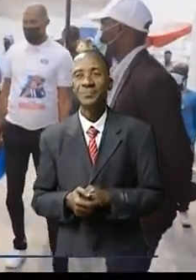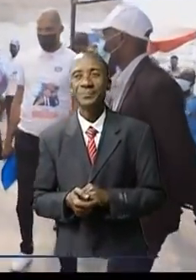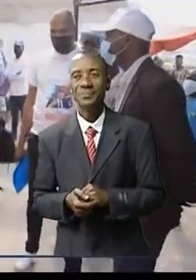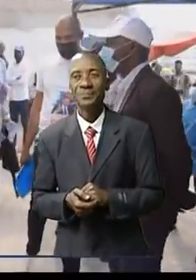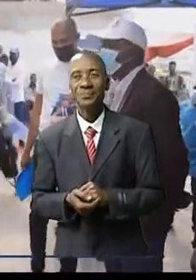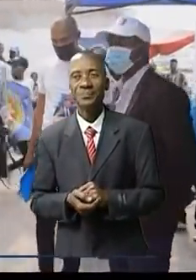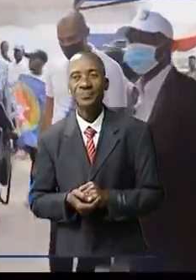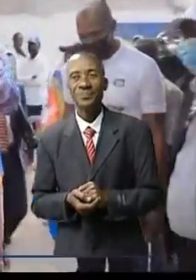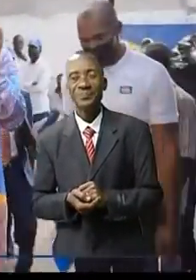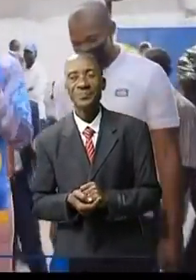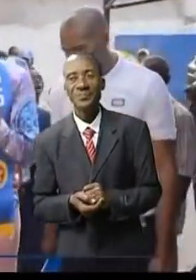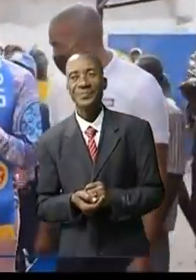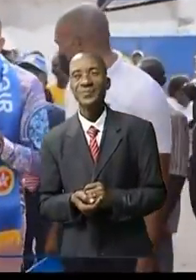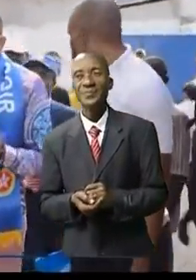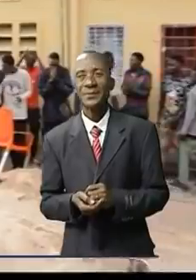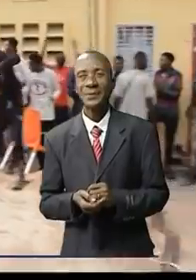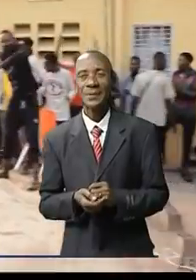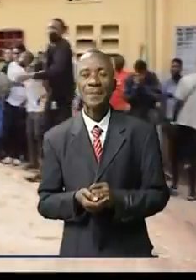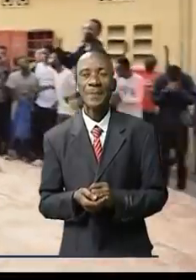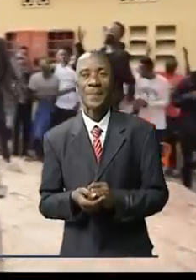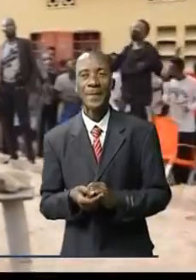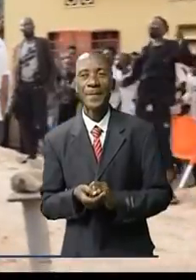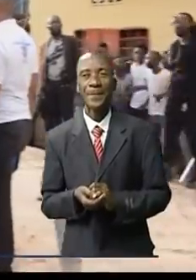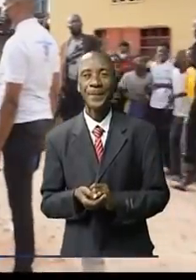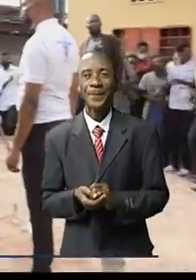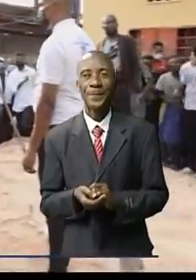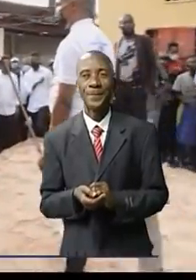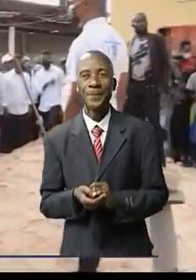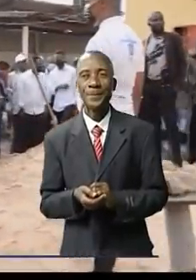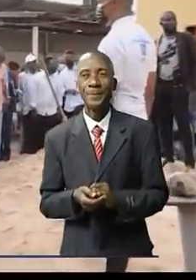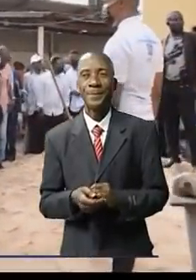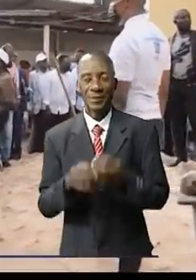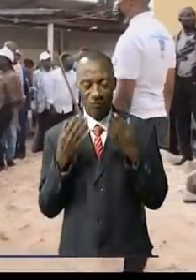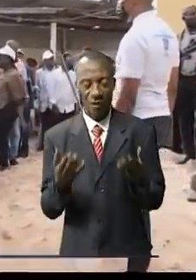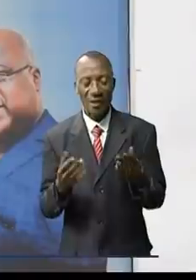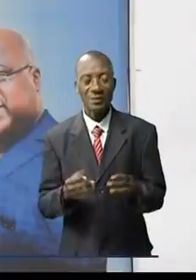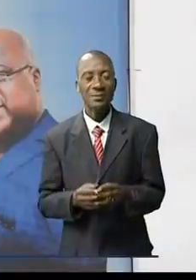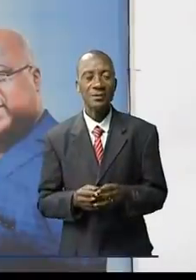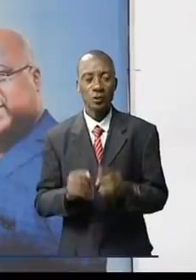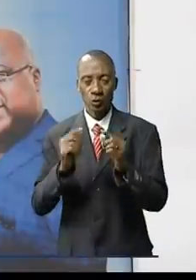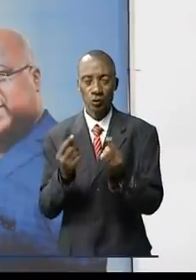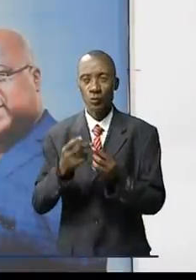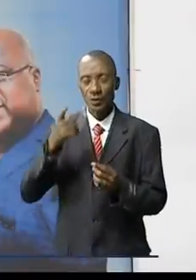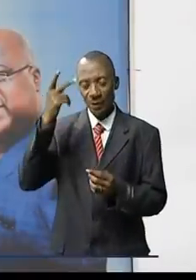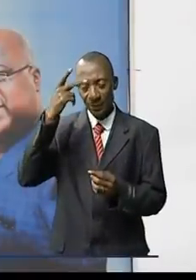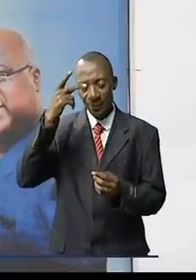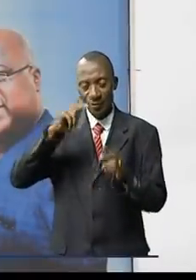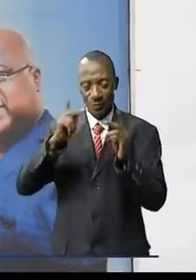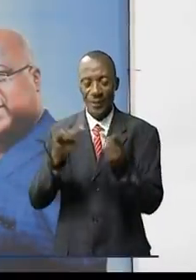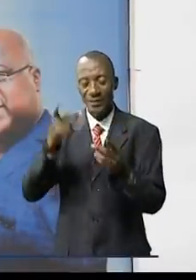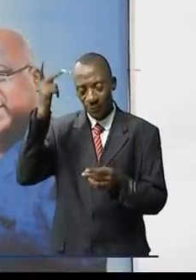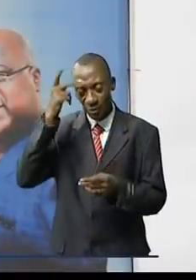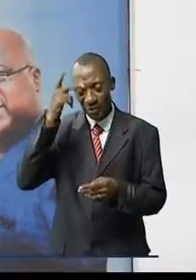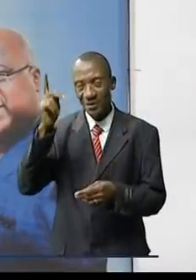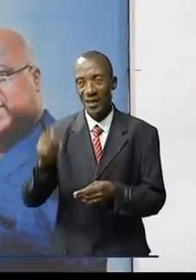à sensibiliser la population kinoise et principalement les membres de Congo Espoir à la vision du président de la République